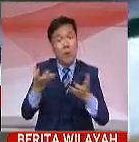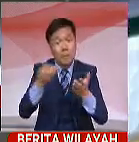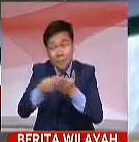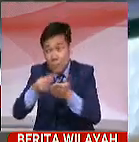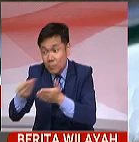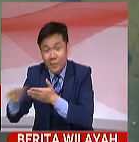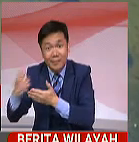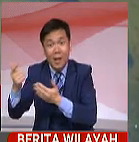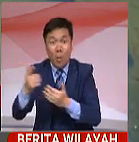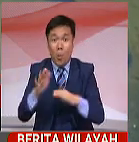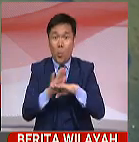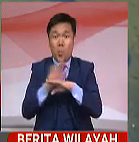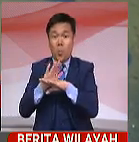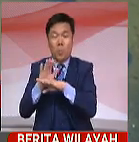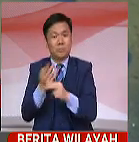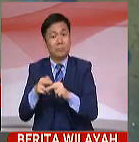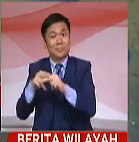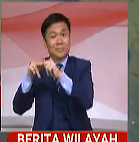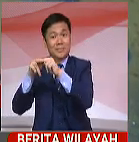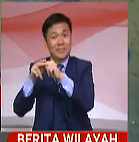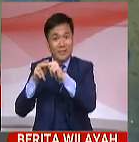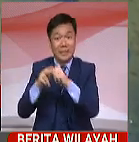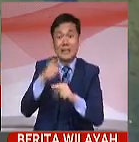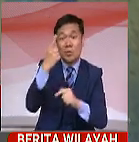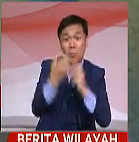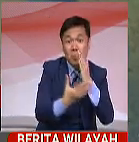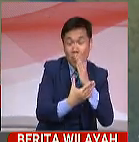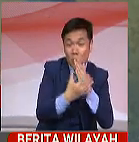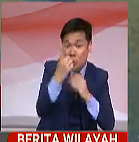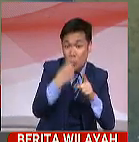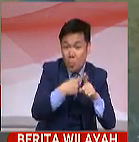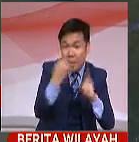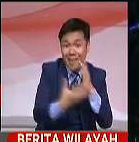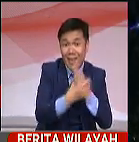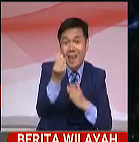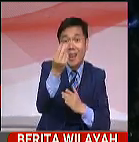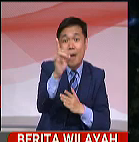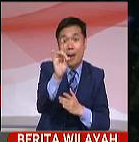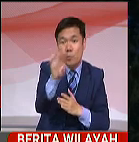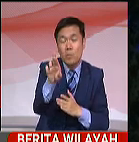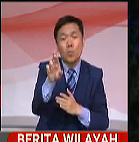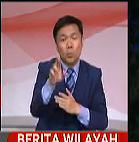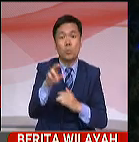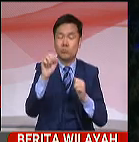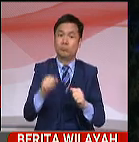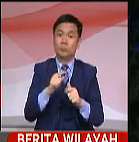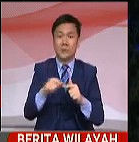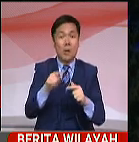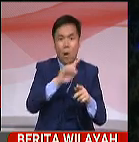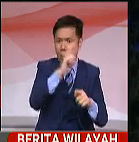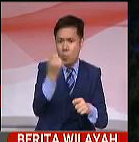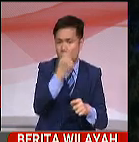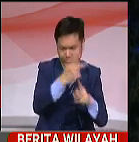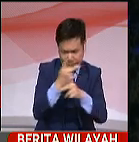tersenyum apabila mampu meraih pendapatan sehingga RM8,000 sebulan. Demi memastikan kepuasan pelanggan, aspek kualiti